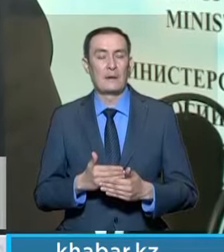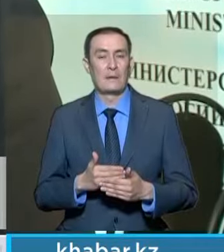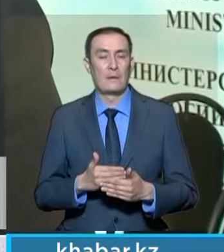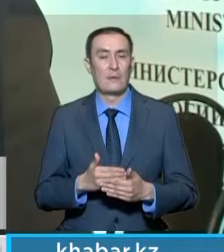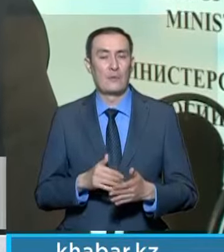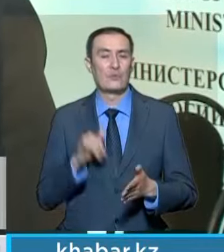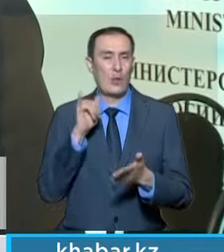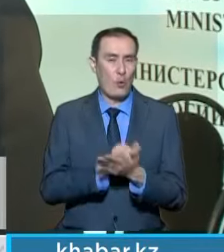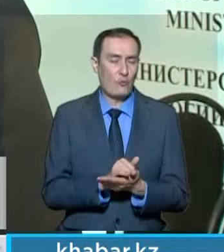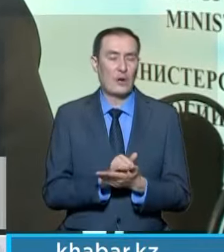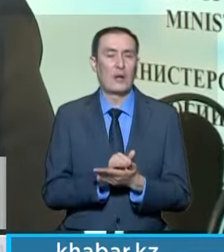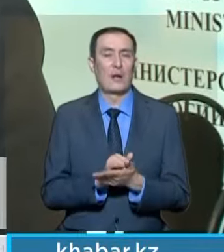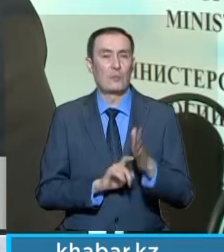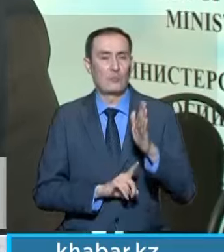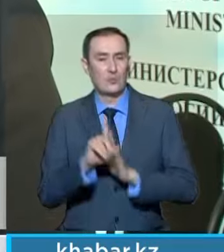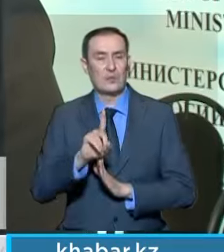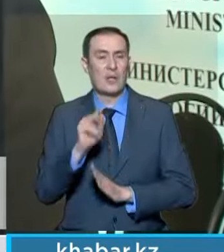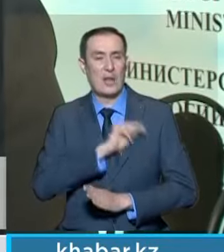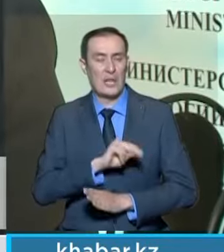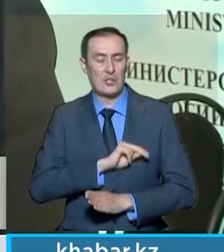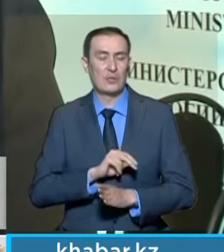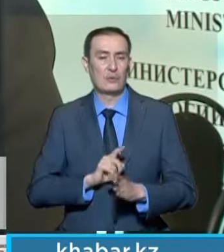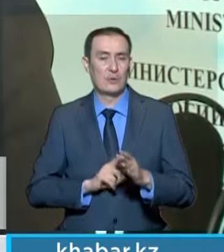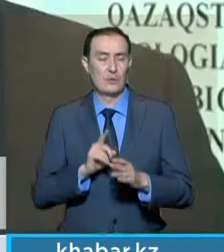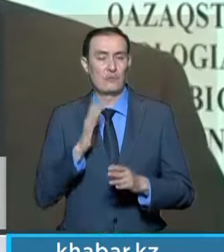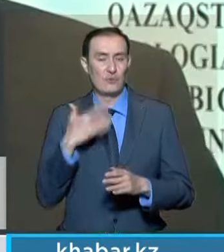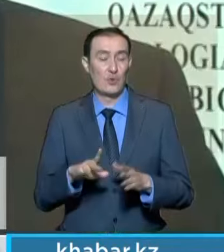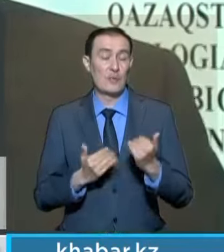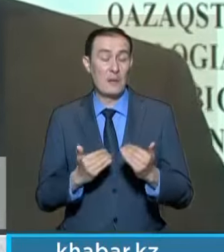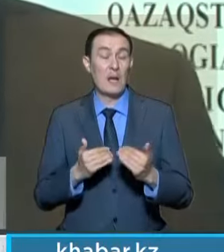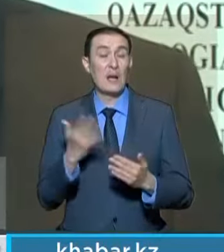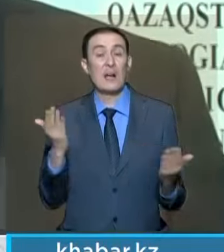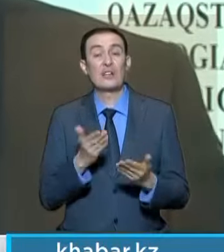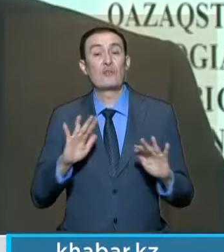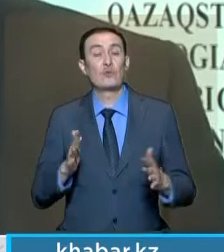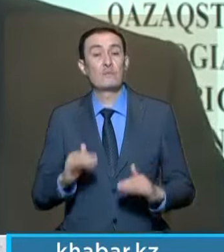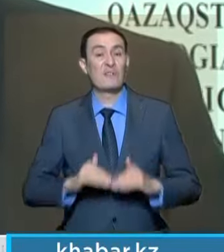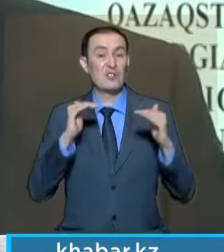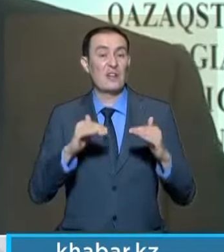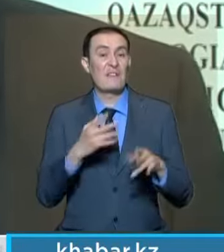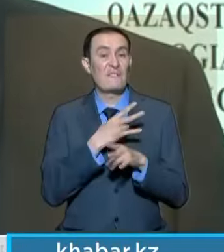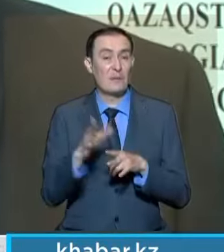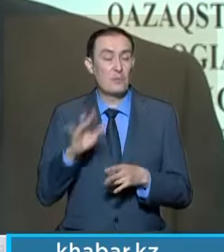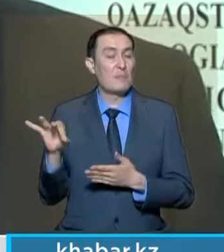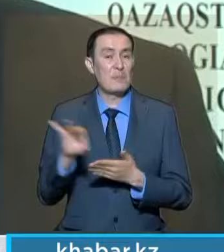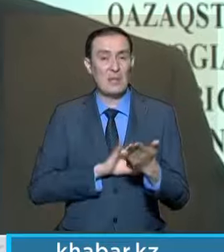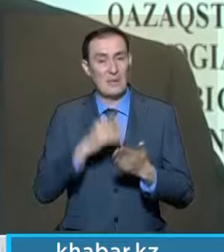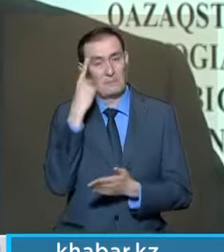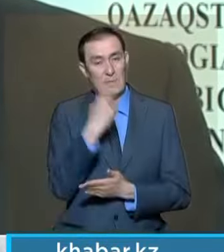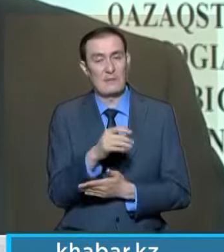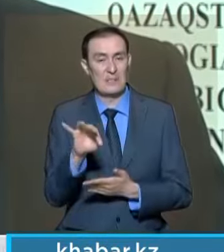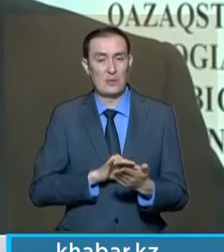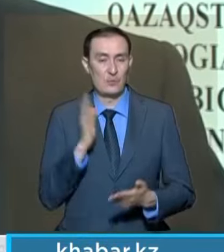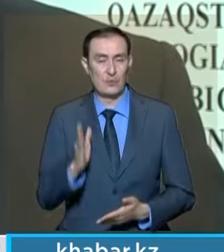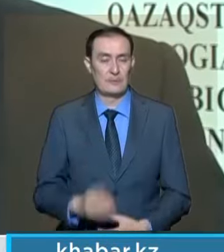там, монтаж, пусконаладочные, все эти стадии прошли. Если какие-то превышения будут, она моментально будет передаваться уже.